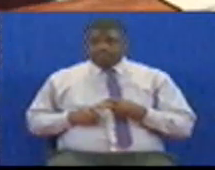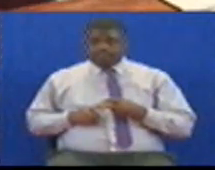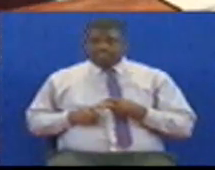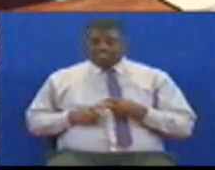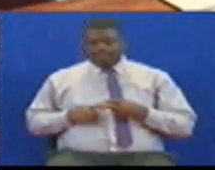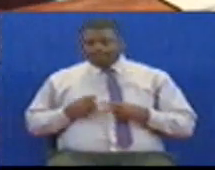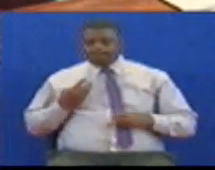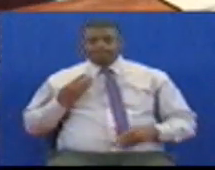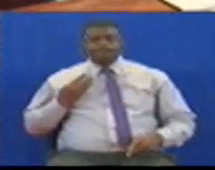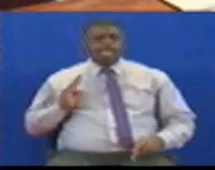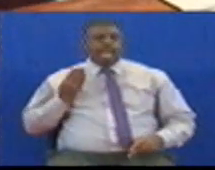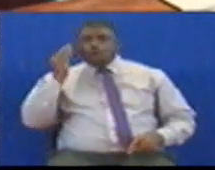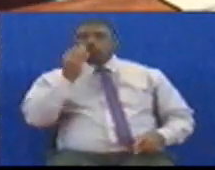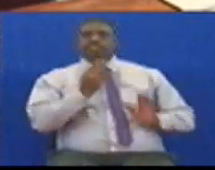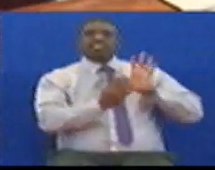shilingi bilioni